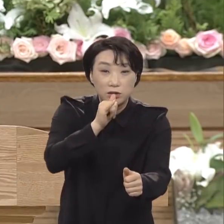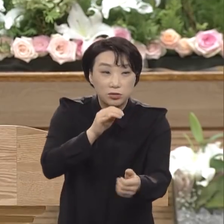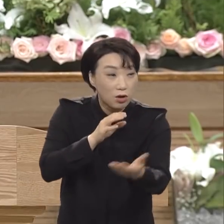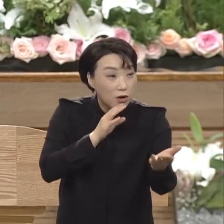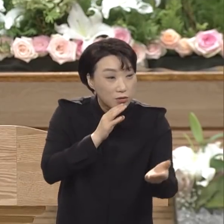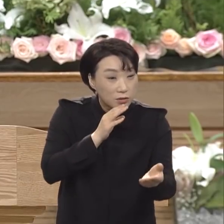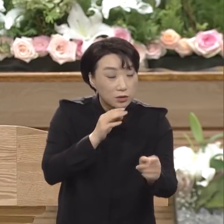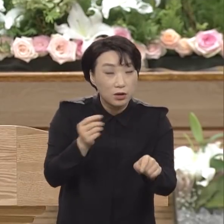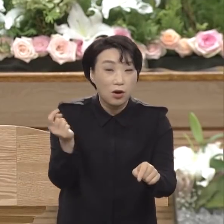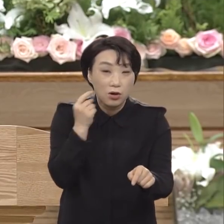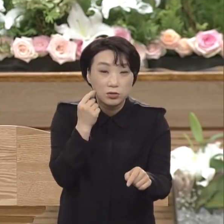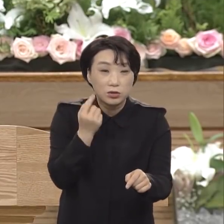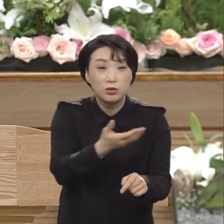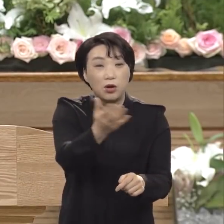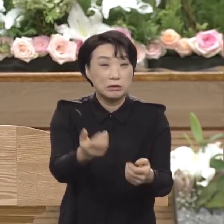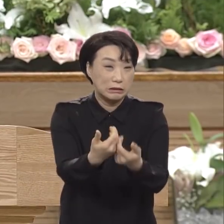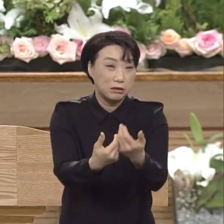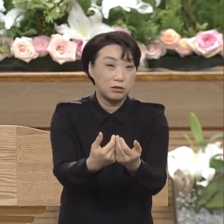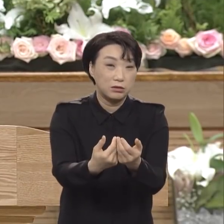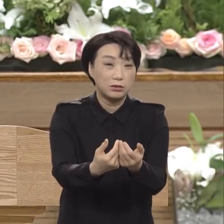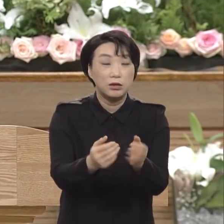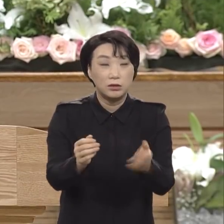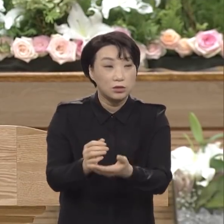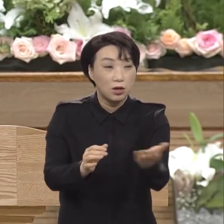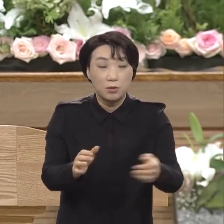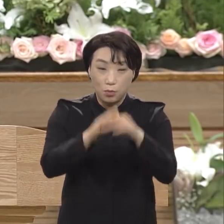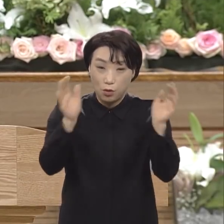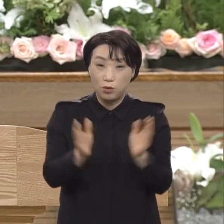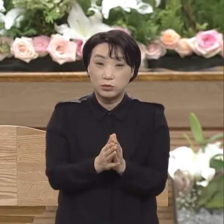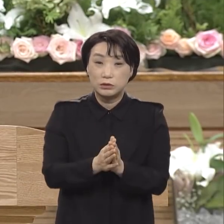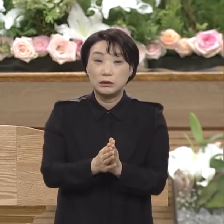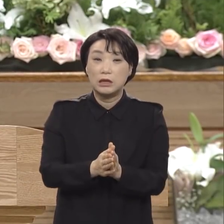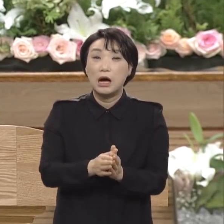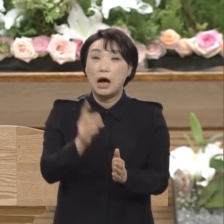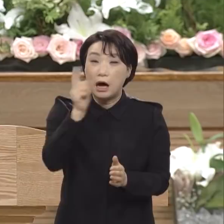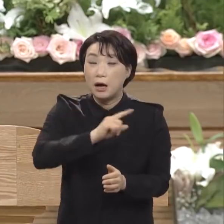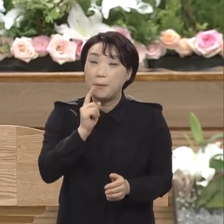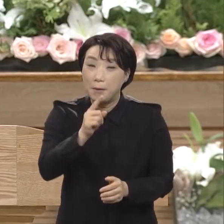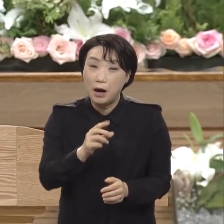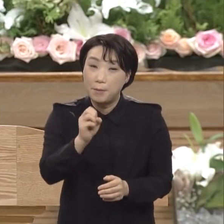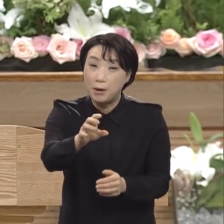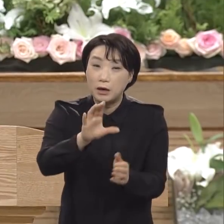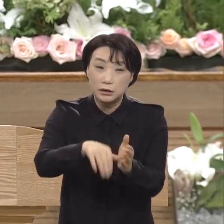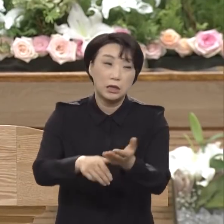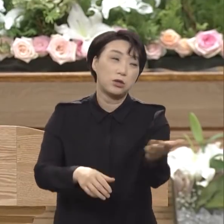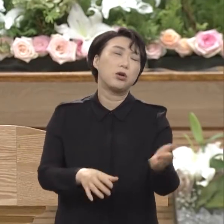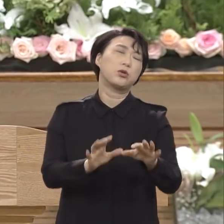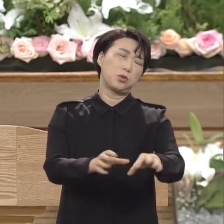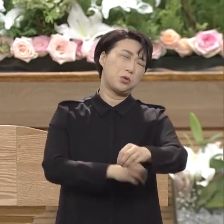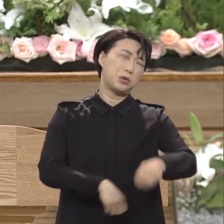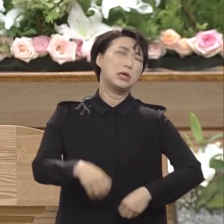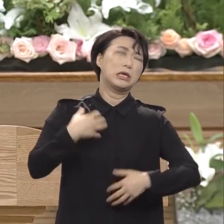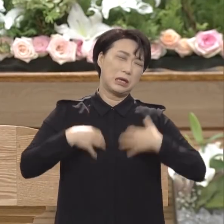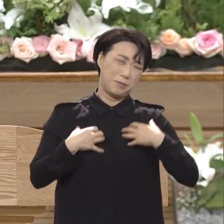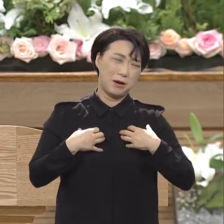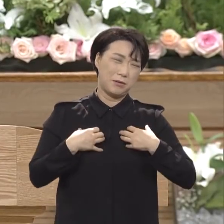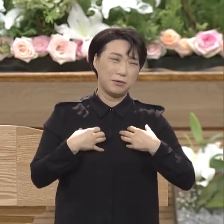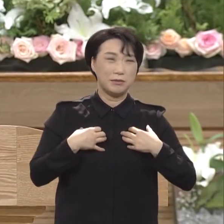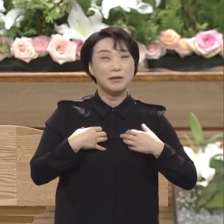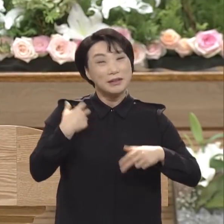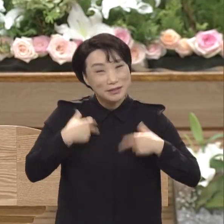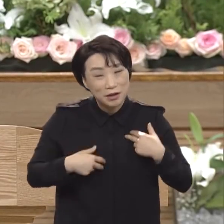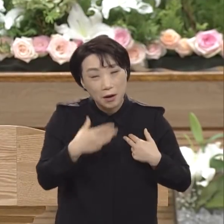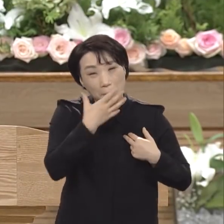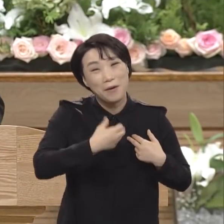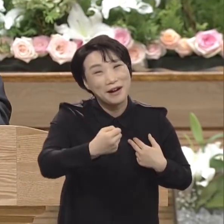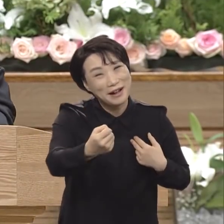핍박하고 거짓으로 거스려 모든 악한 말을 할 때에는 너희에게 복이